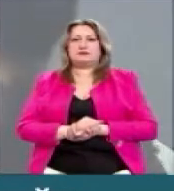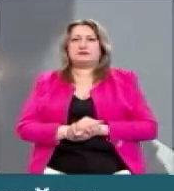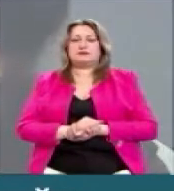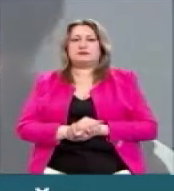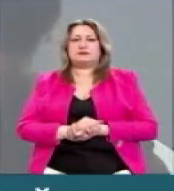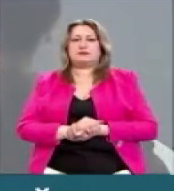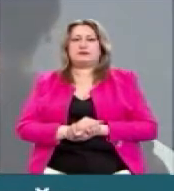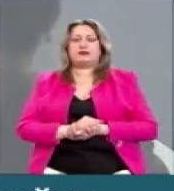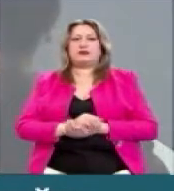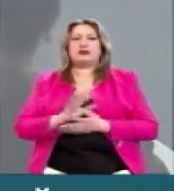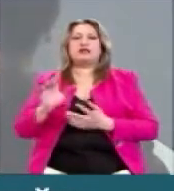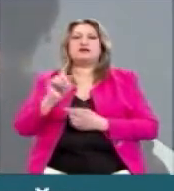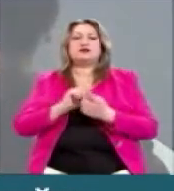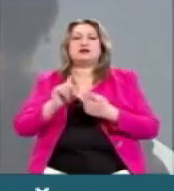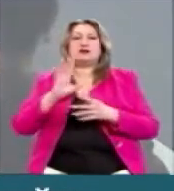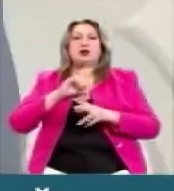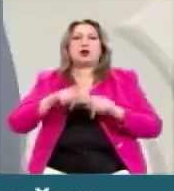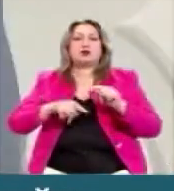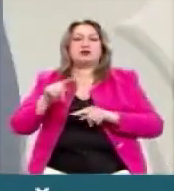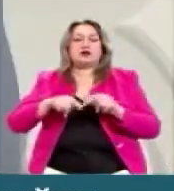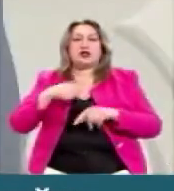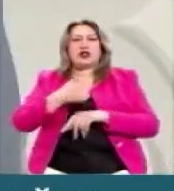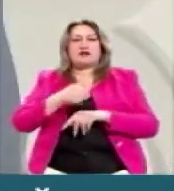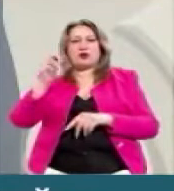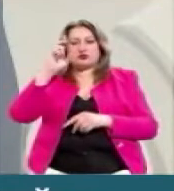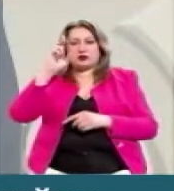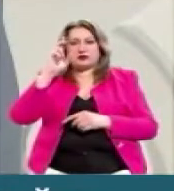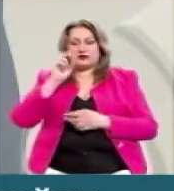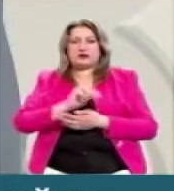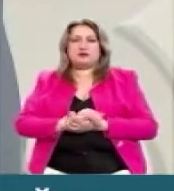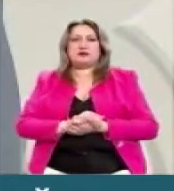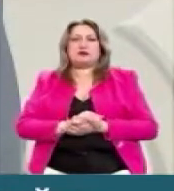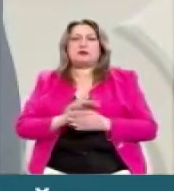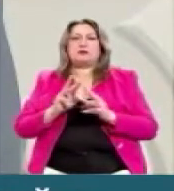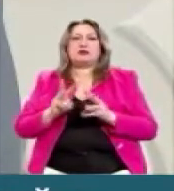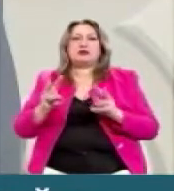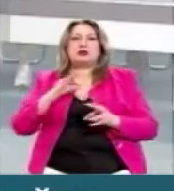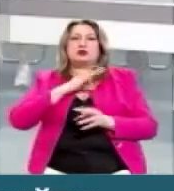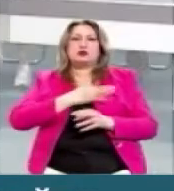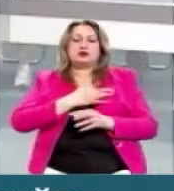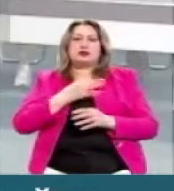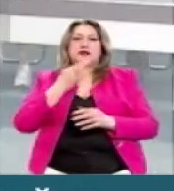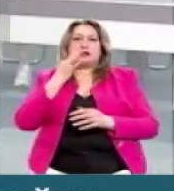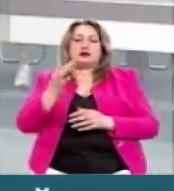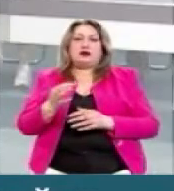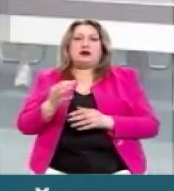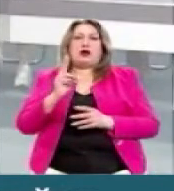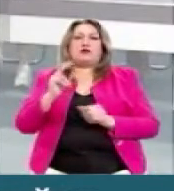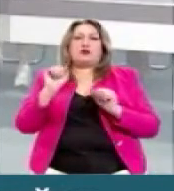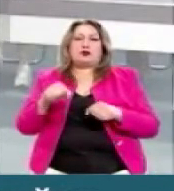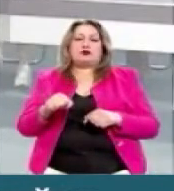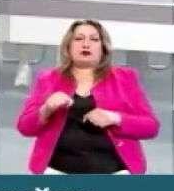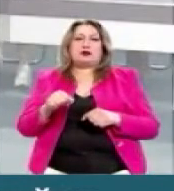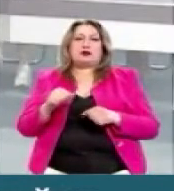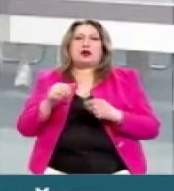арасында президент өкілеттілігі де айтылған еді. Әділет министрі мемлекет басының жақын туыстарына кімде жатқызылатынын атады. Сонымен тізімге президенттің